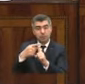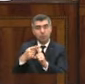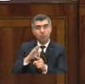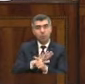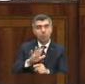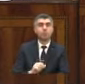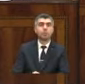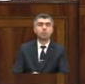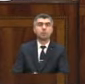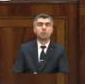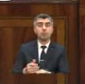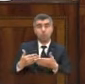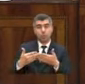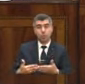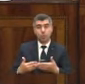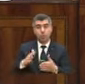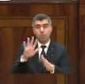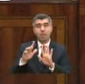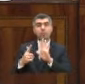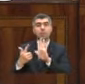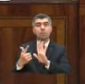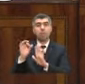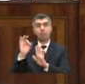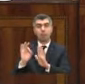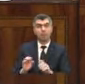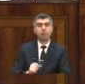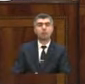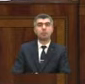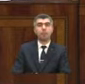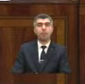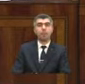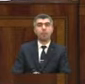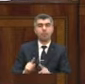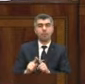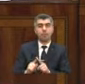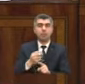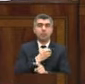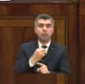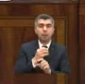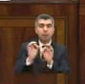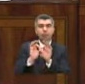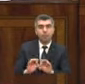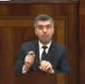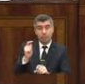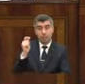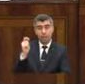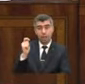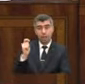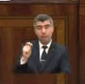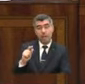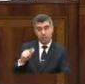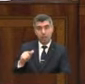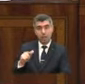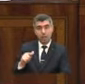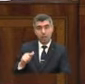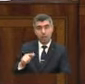اليوم رحنا وصلنا أكثر من 75%. هاد قال لك مستشفيات جامعية ما كانت واحد، واش طنجة دار ملي كان هذاك